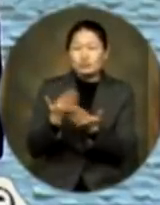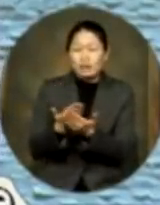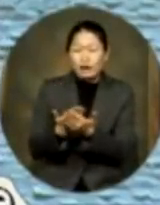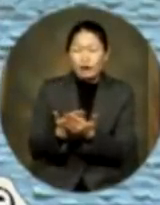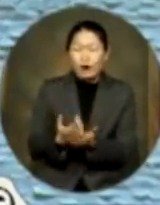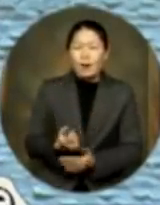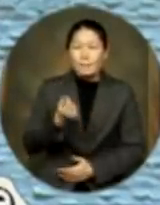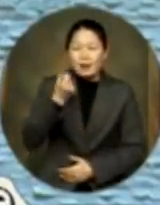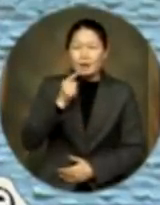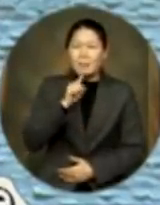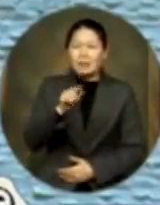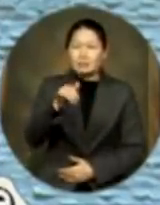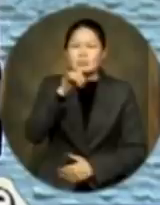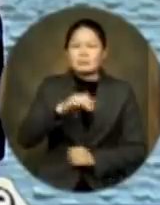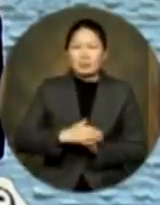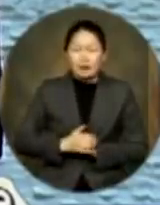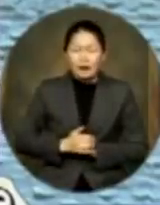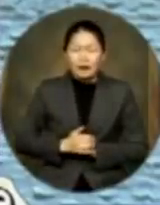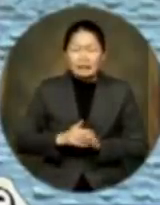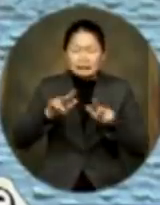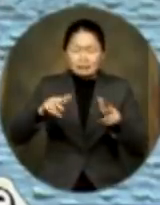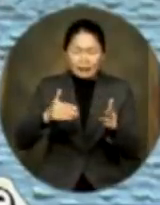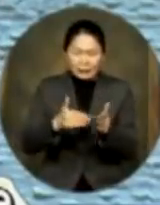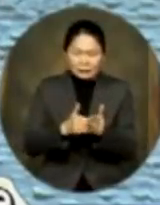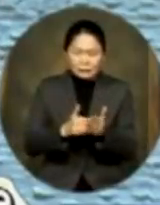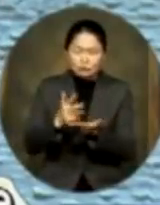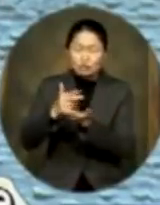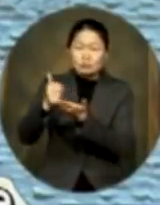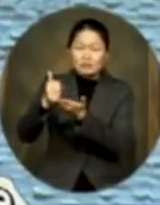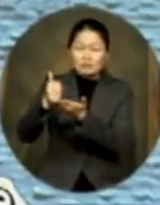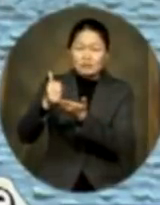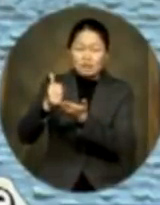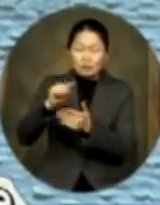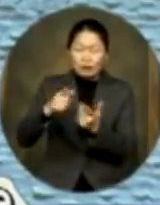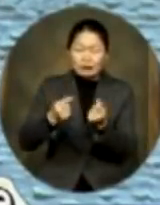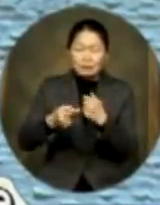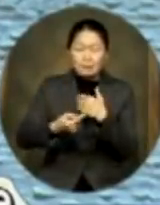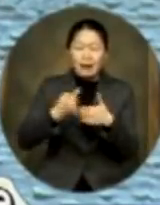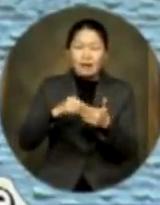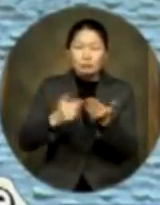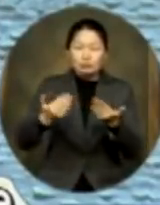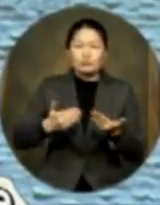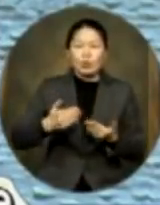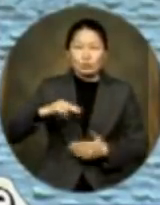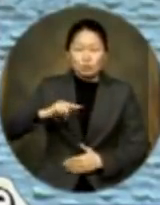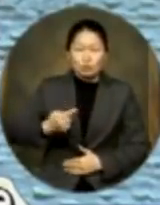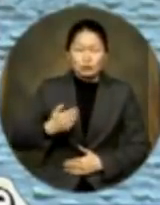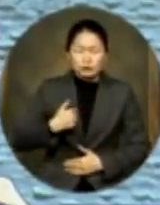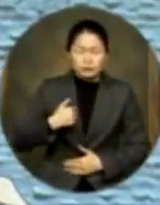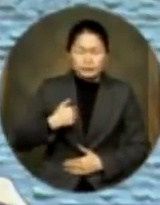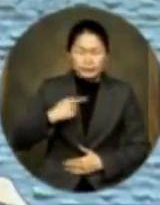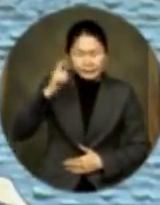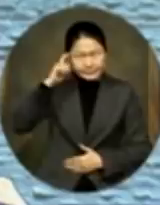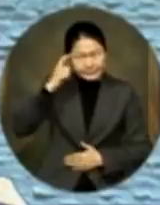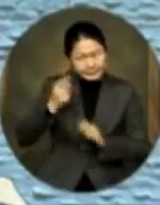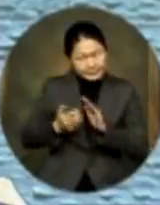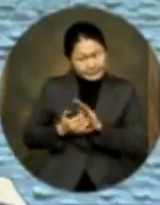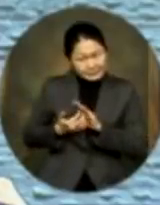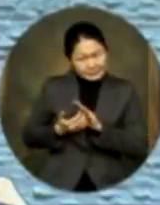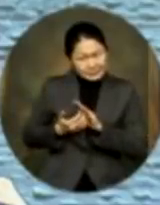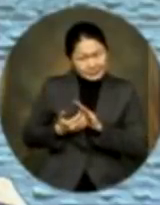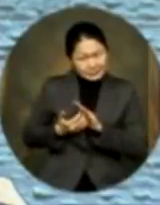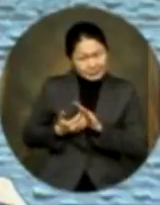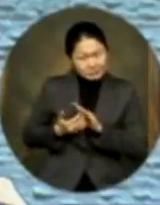이야기할 수 있습니다 지금까지는 주님께서 그 마음을 주셔도 나는 개산 만 하느라고